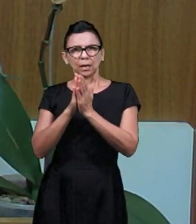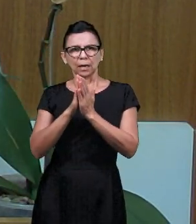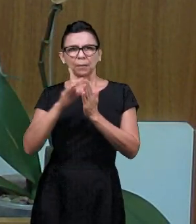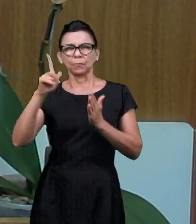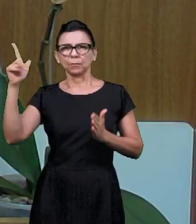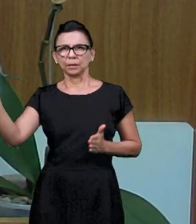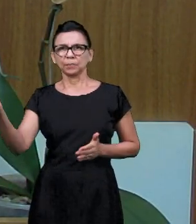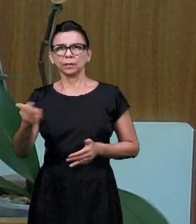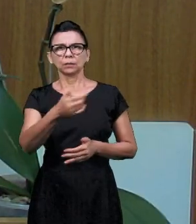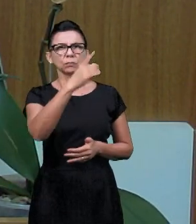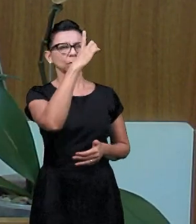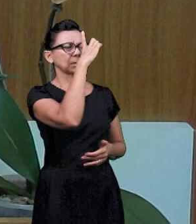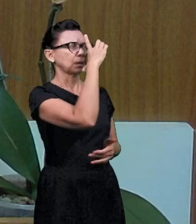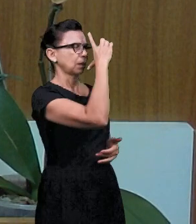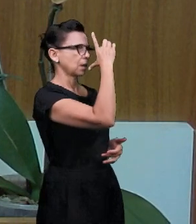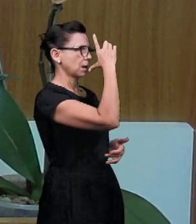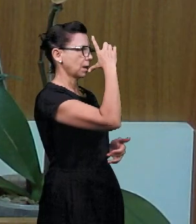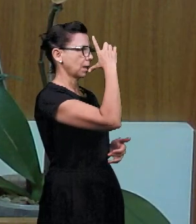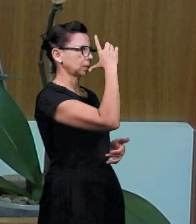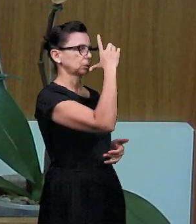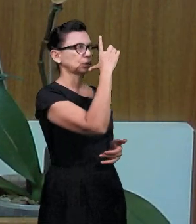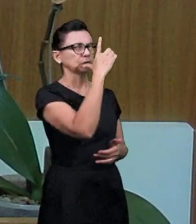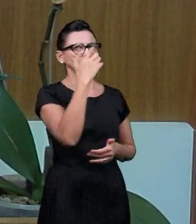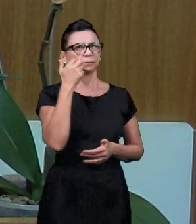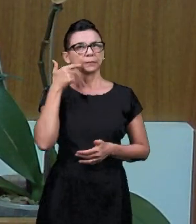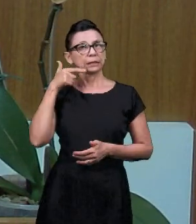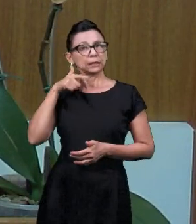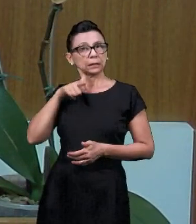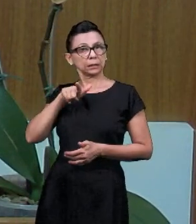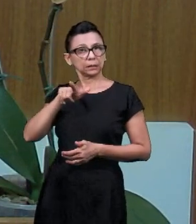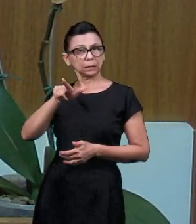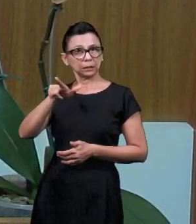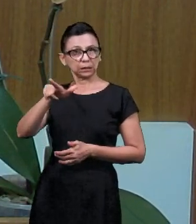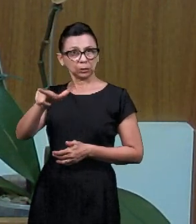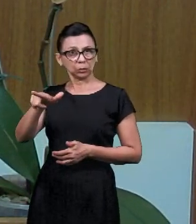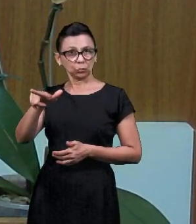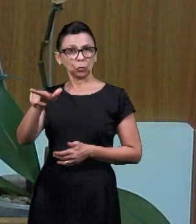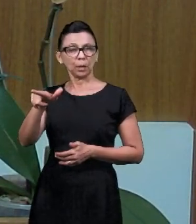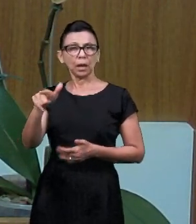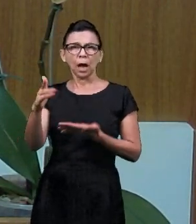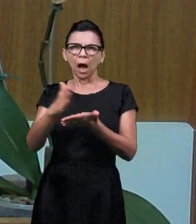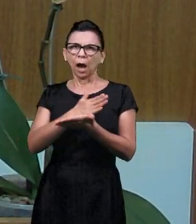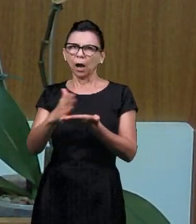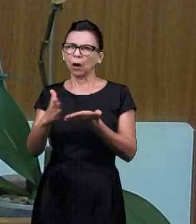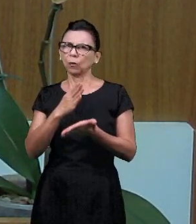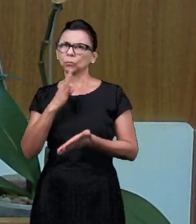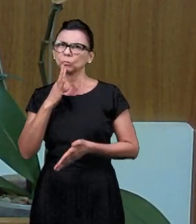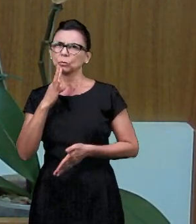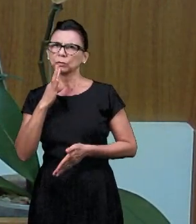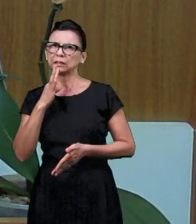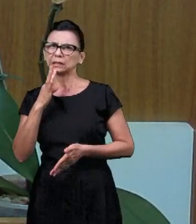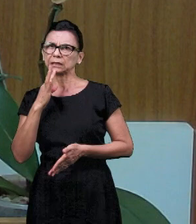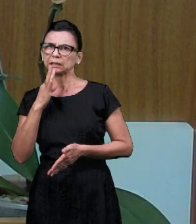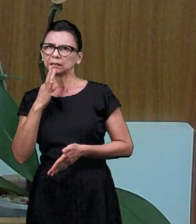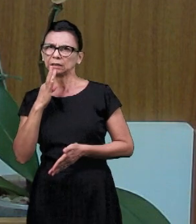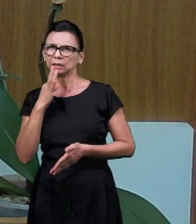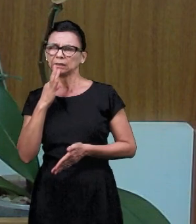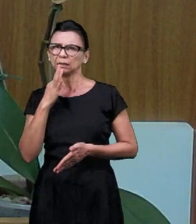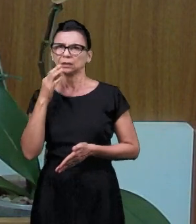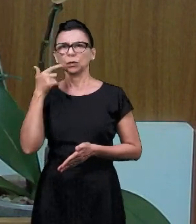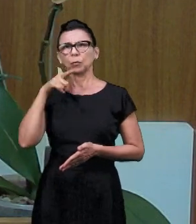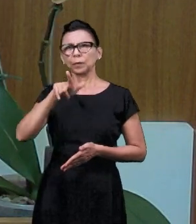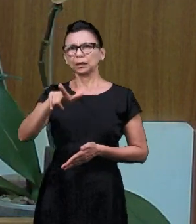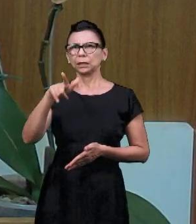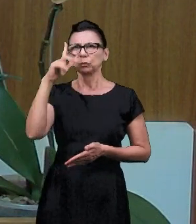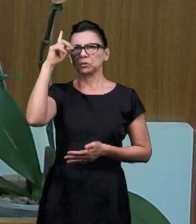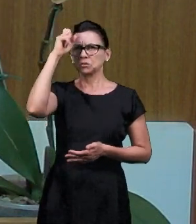connaissait et elle est venue pour le latin, une langue qui était morte. Le monde n'a plus eu la connaissance de la